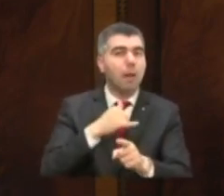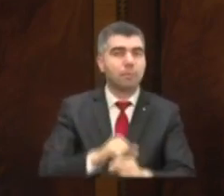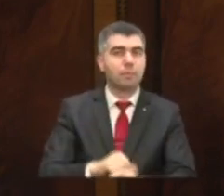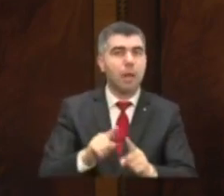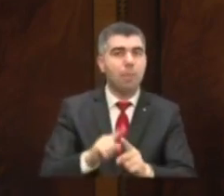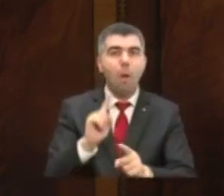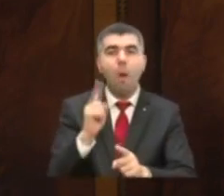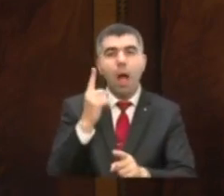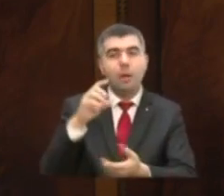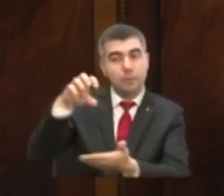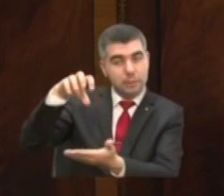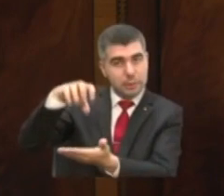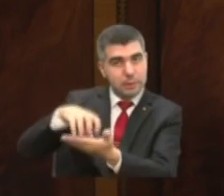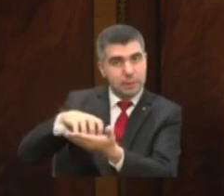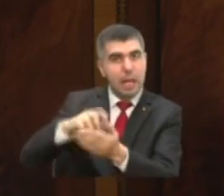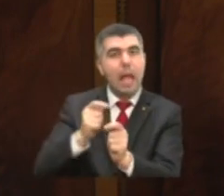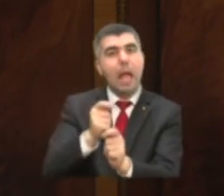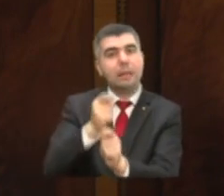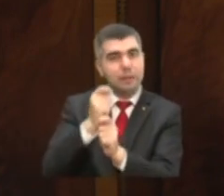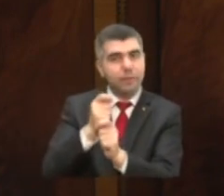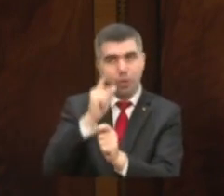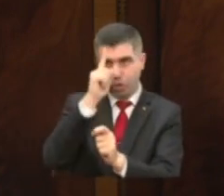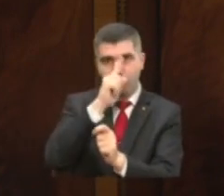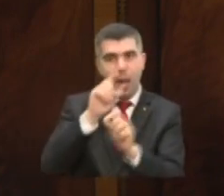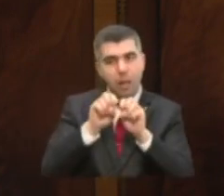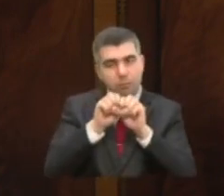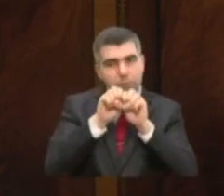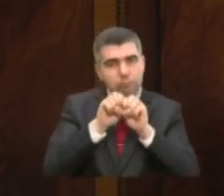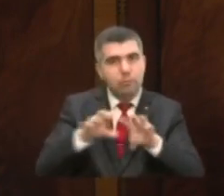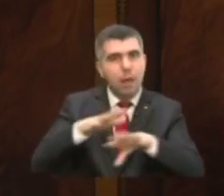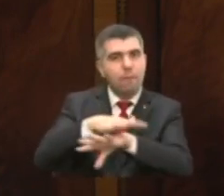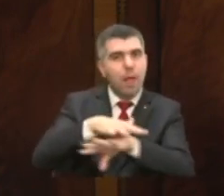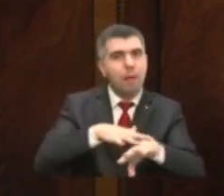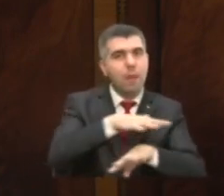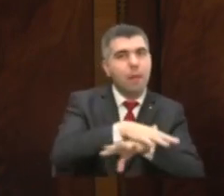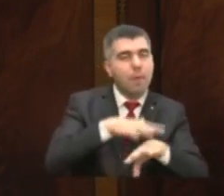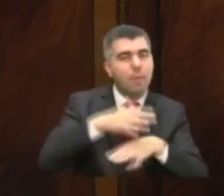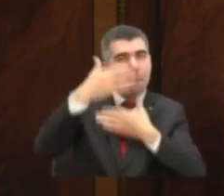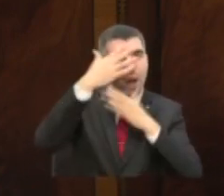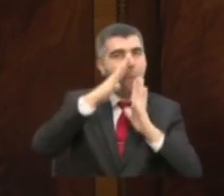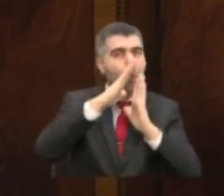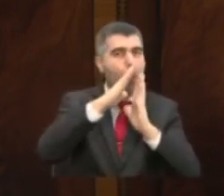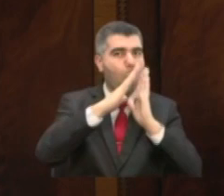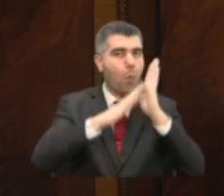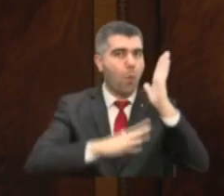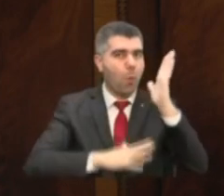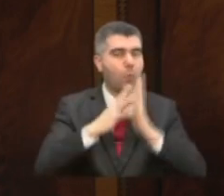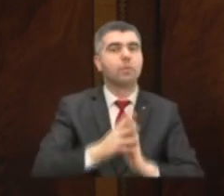تجربة نموذجية ومن بعد غادي نعمها في مختلف الجهات، لأن هذه الشريحة مهمة